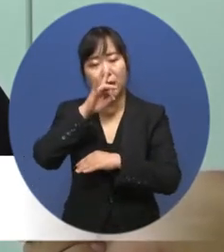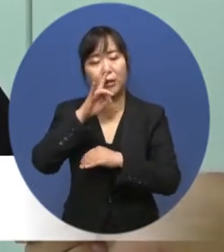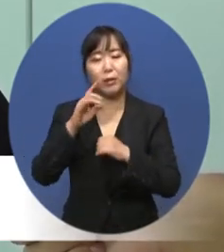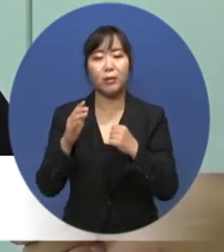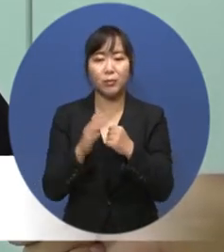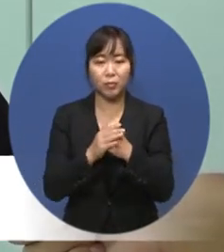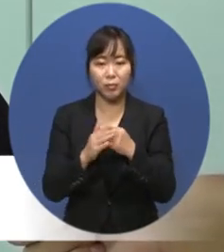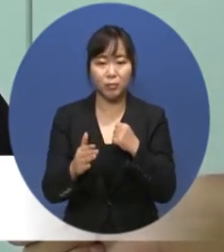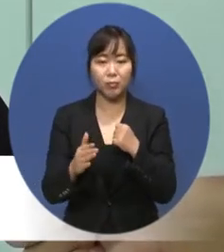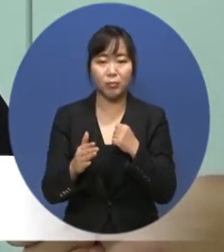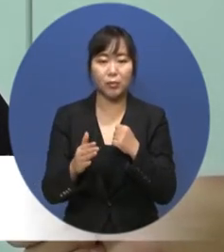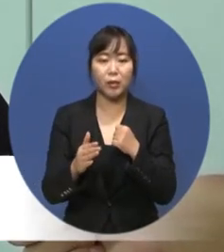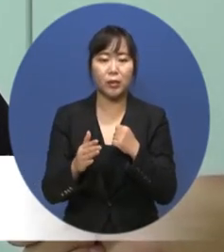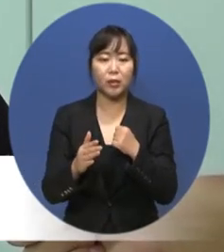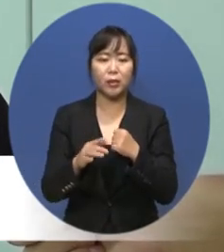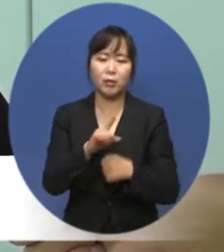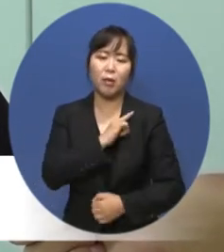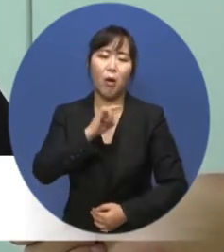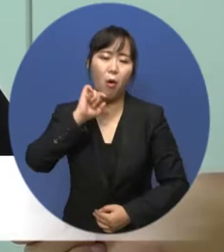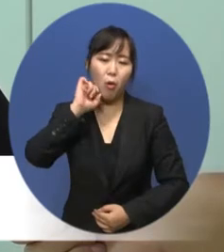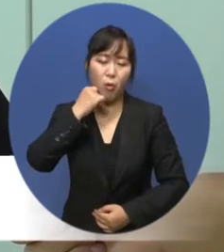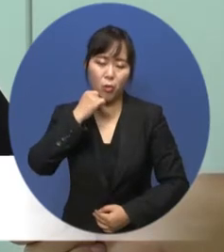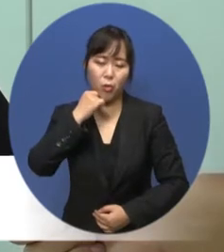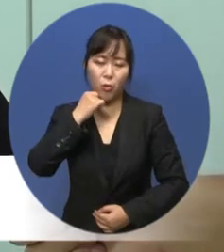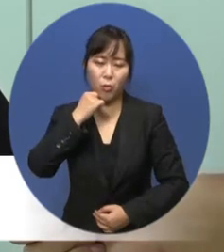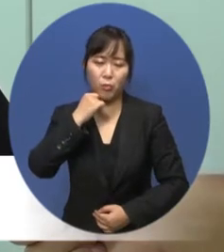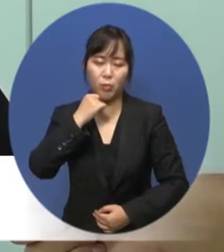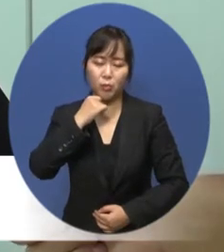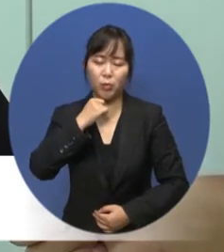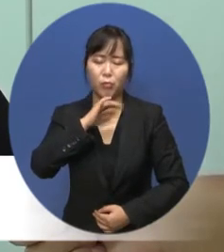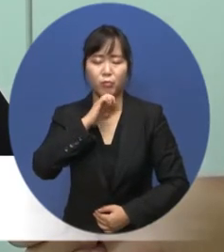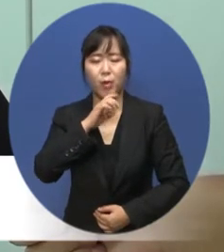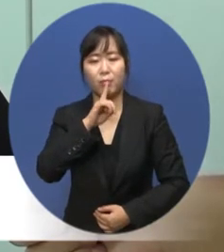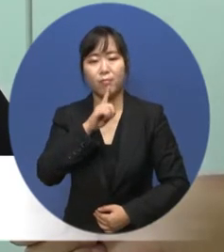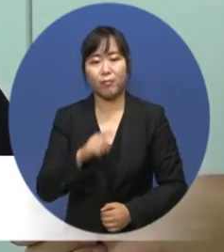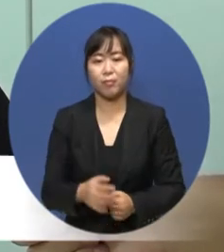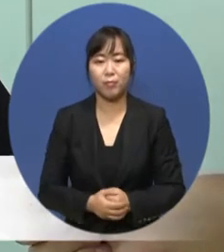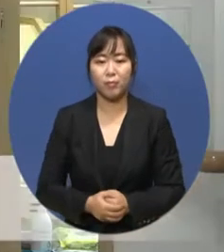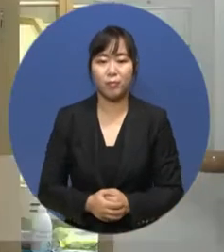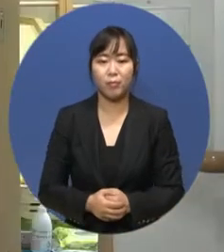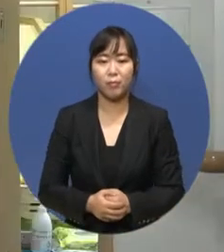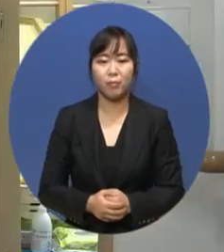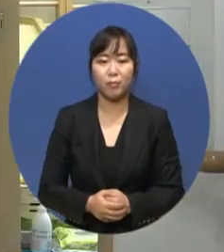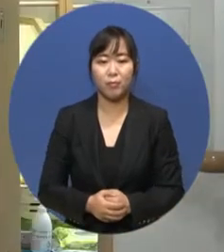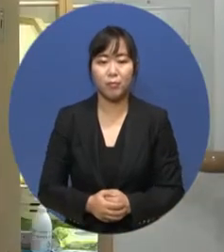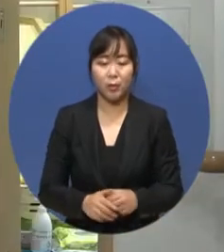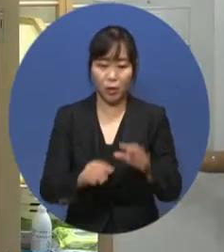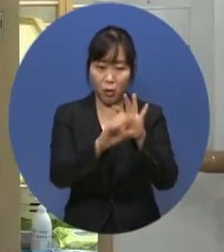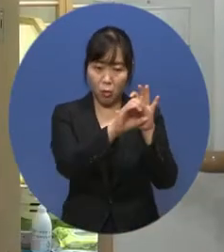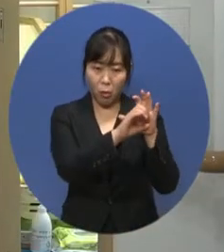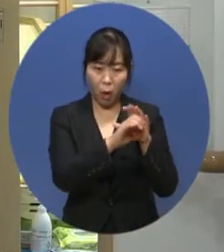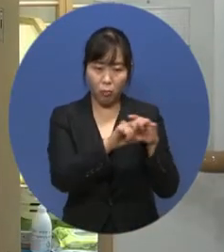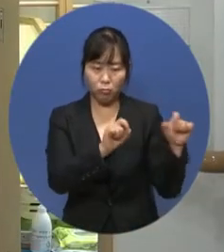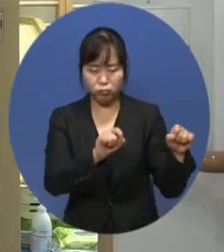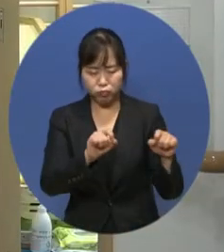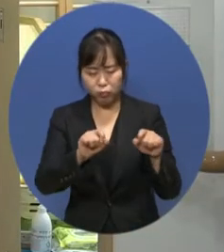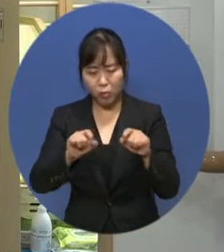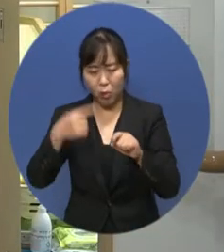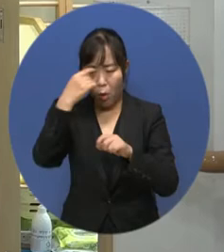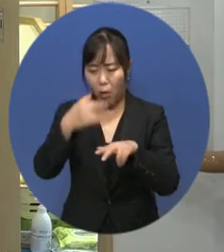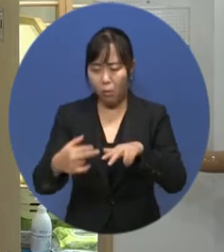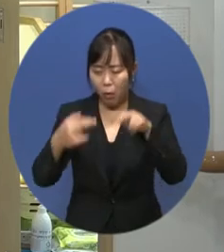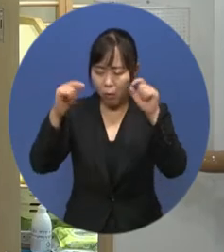못하시게 되는 부분들이 가장 어려움으로 토로를 하셨던 것들을 많이 들었습니다. 코로나19 장기화로 대면